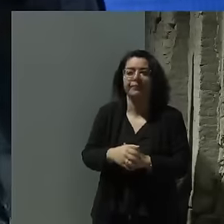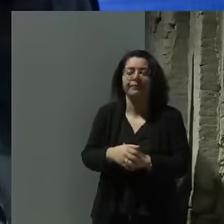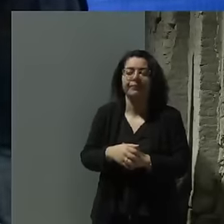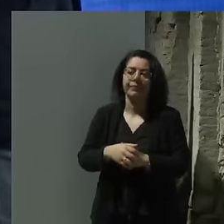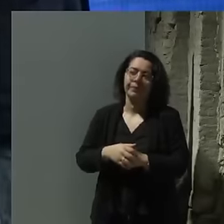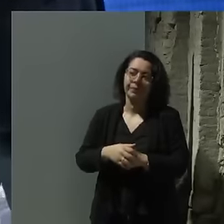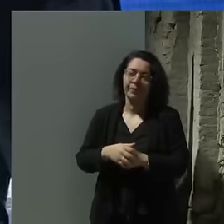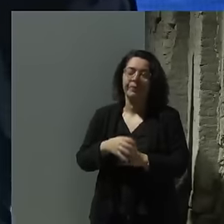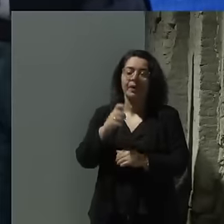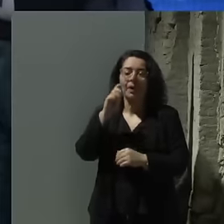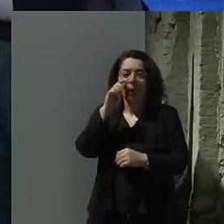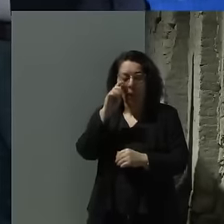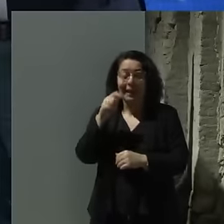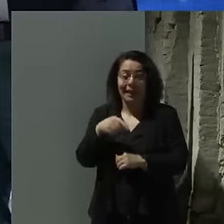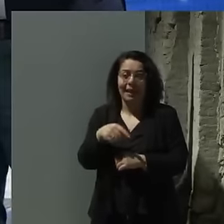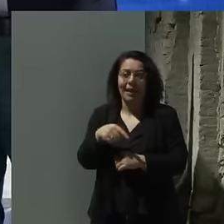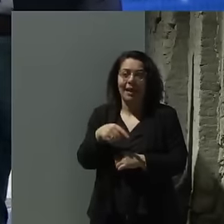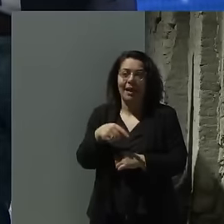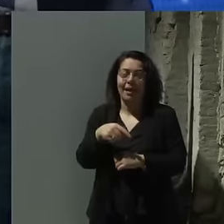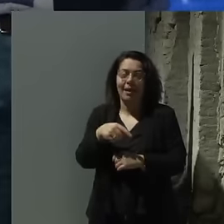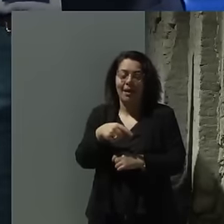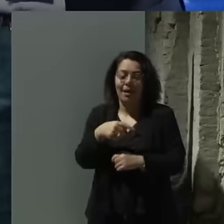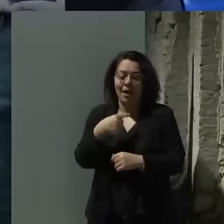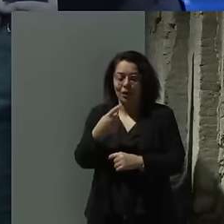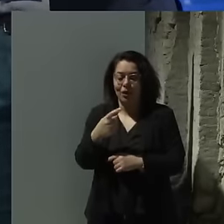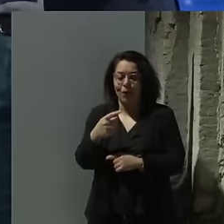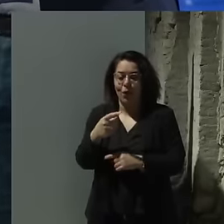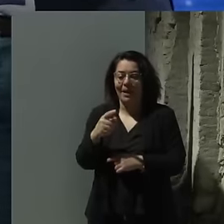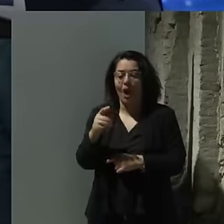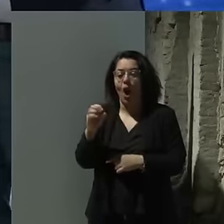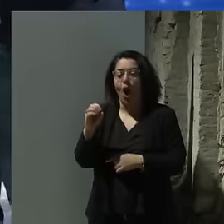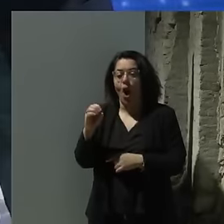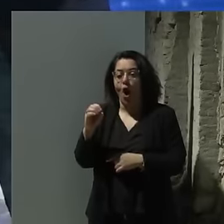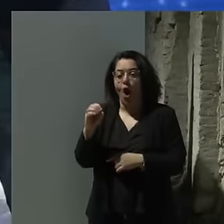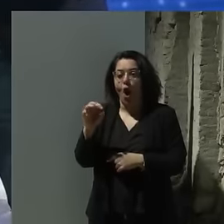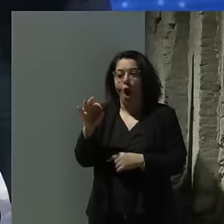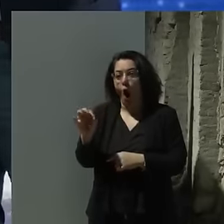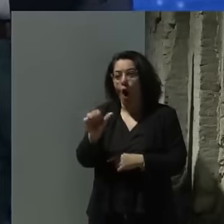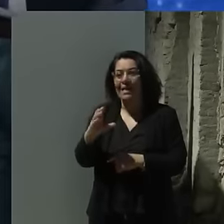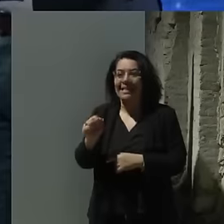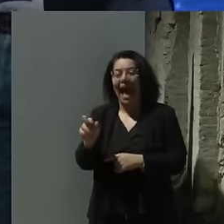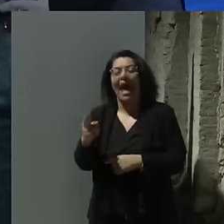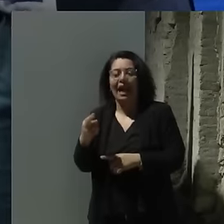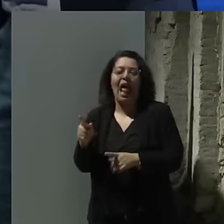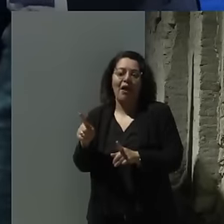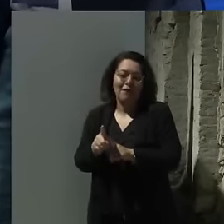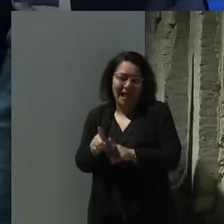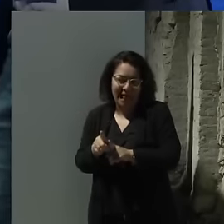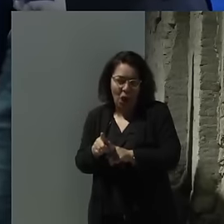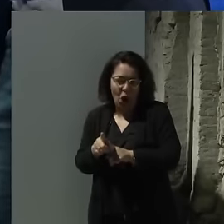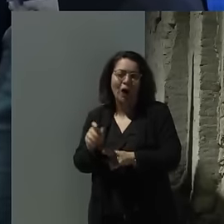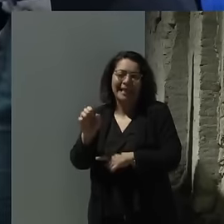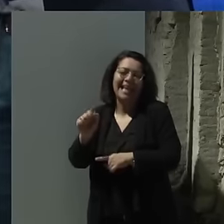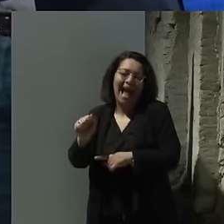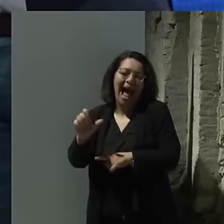che è il padre di Giorgio, e invece ovviamente Oscar è il fratello di Walter Alasi. No, mi sono confuso perché stavo pensando già